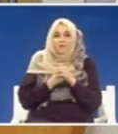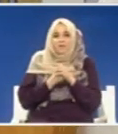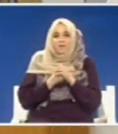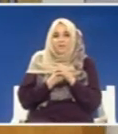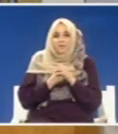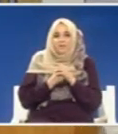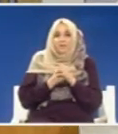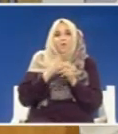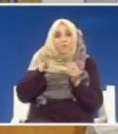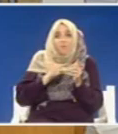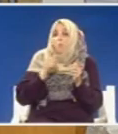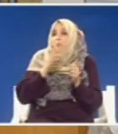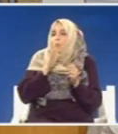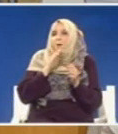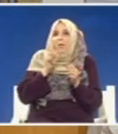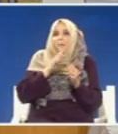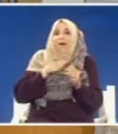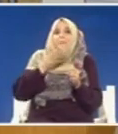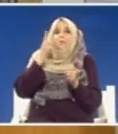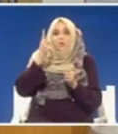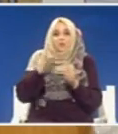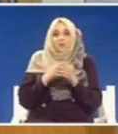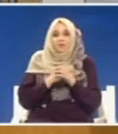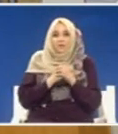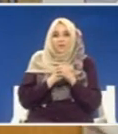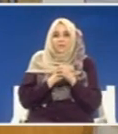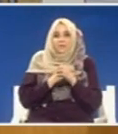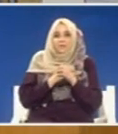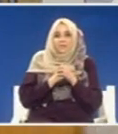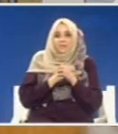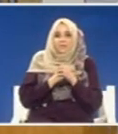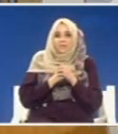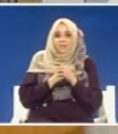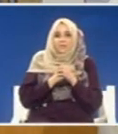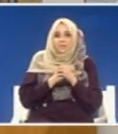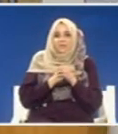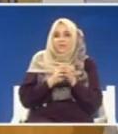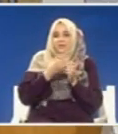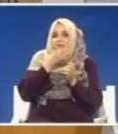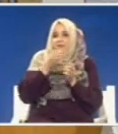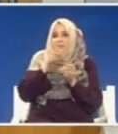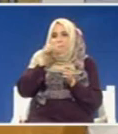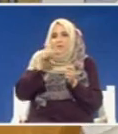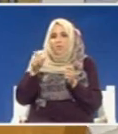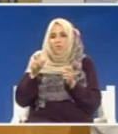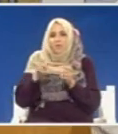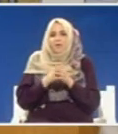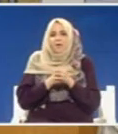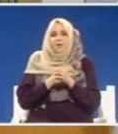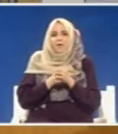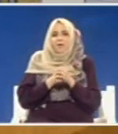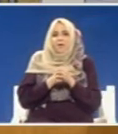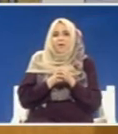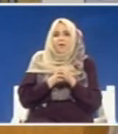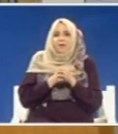فكان يلقى في الحب ومد نكوني العباد مدن يعني العباد كيشبان أبنازم مثلا